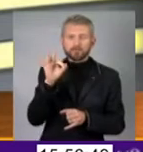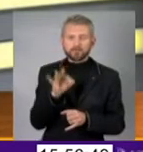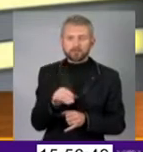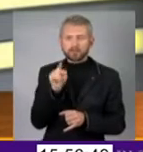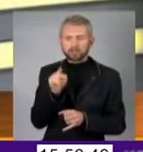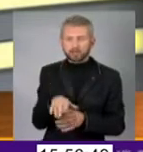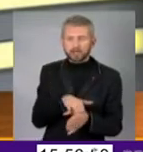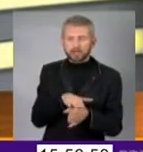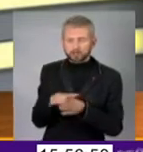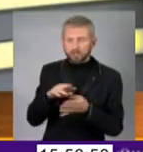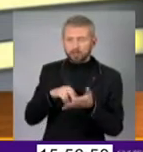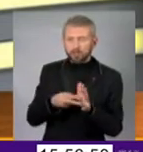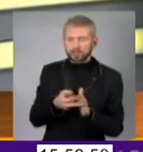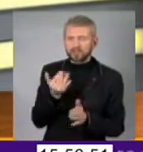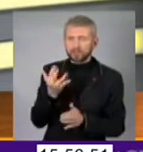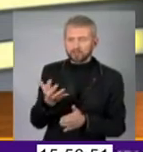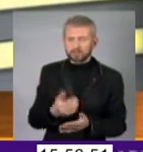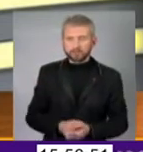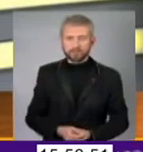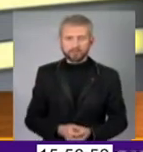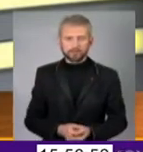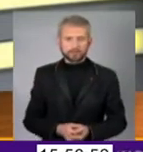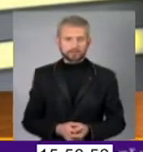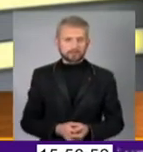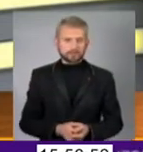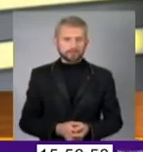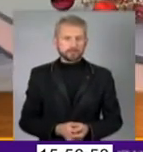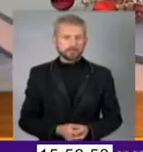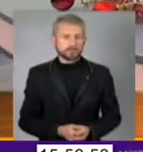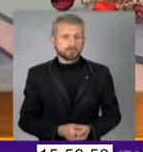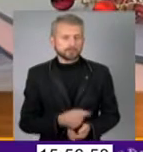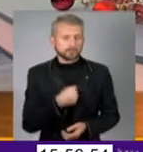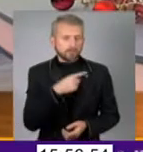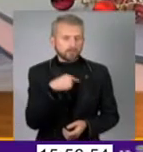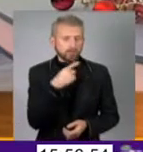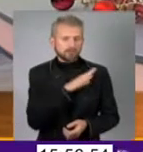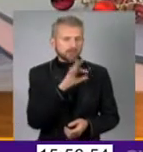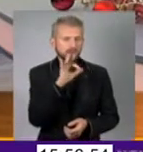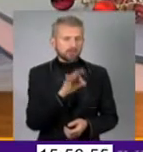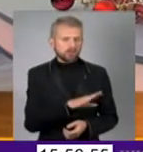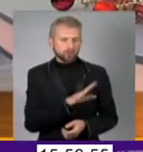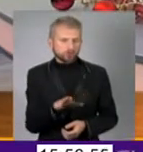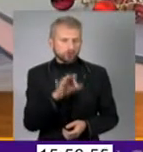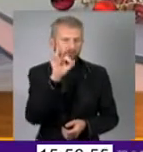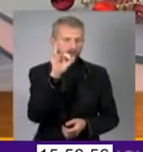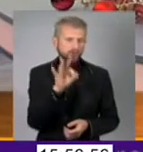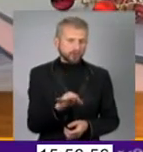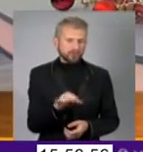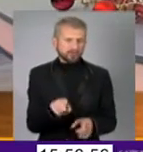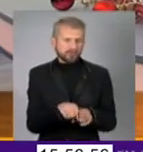вдалося реалізувати їх? Ну, я би говорив би, мабуть, не відсотково. Відсотково – це така, так